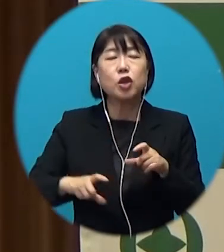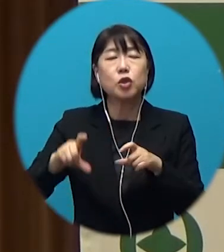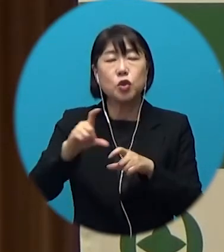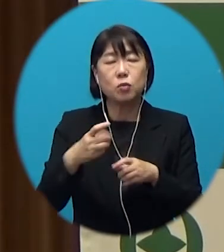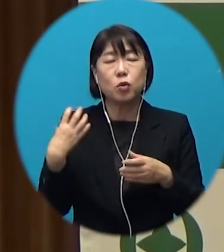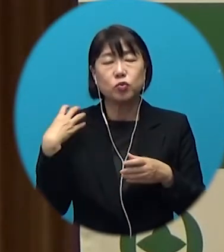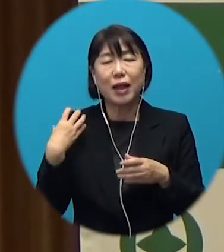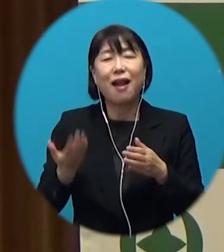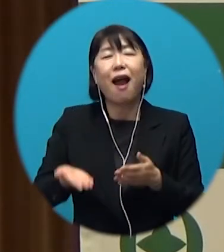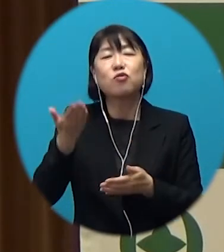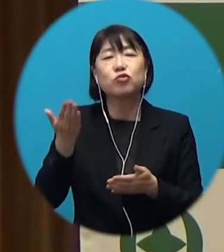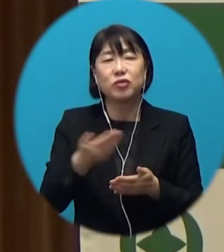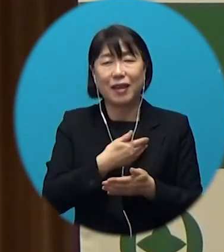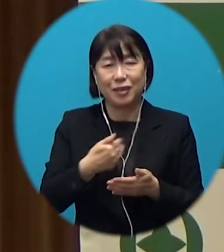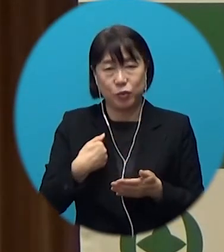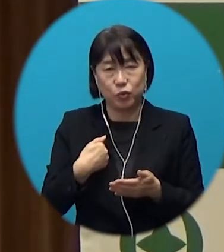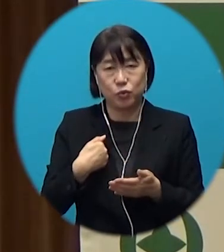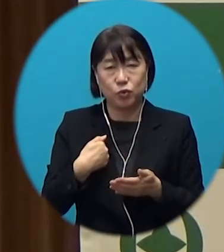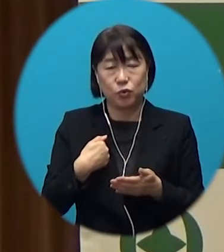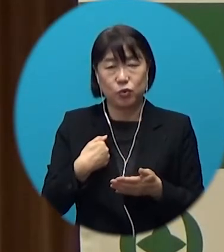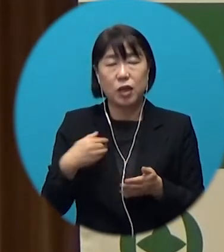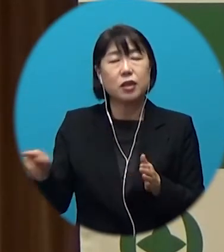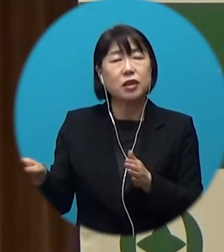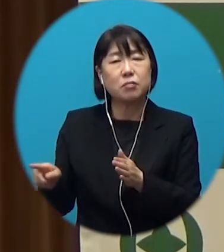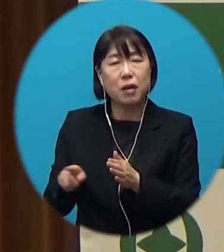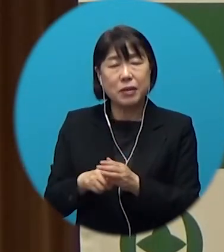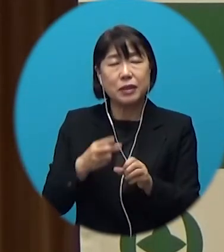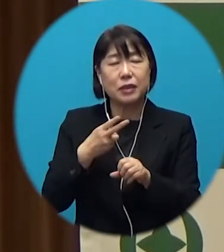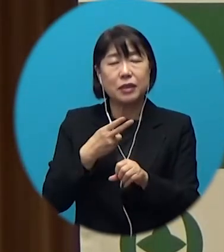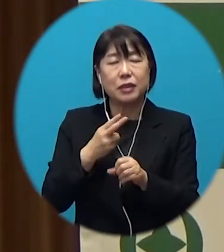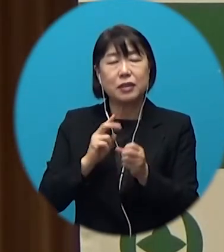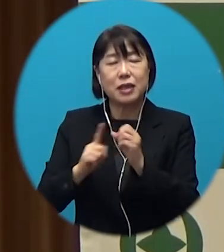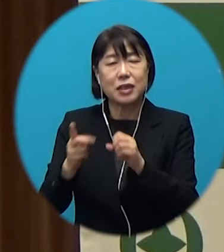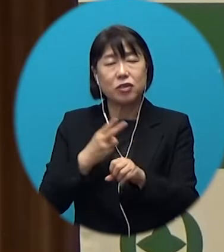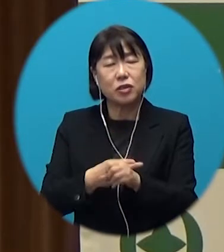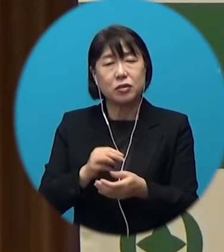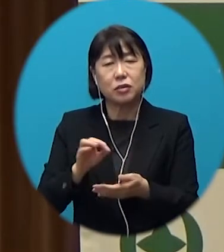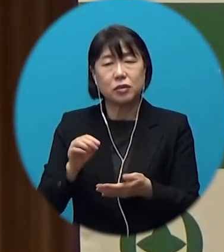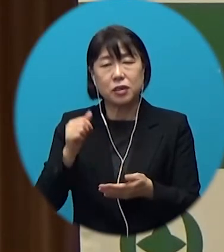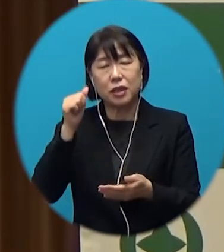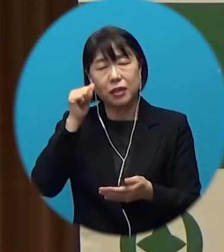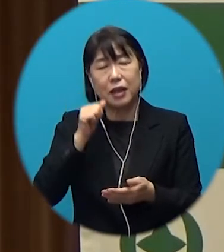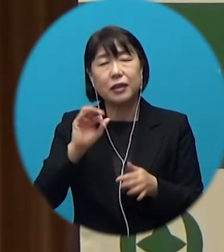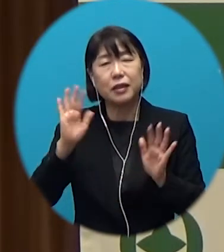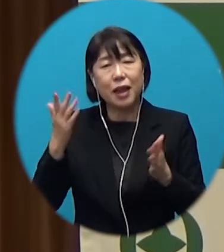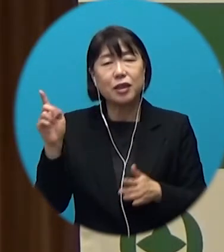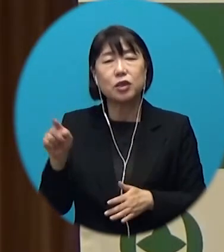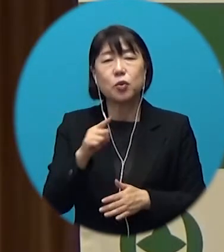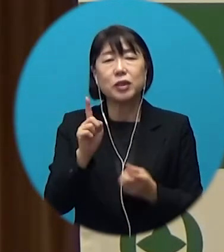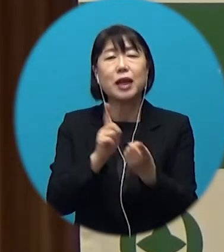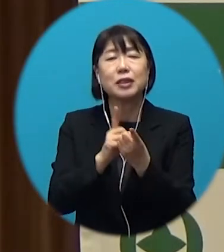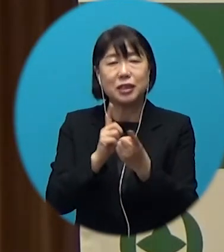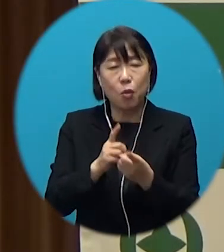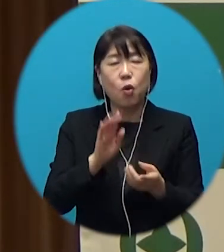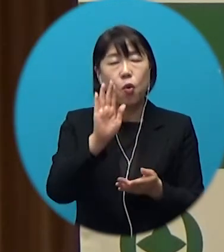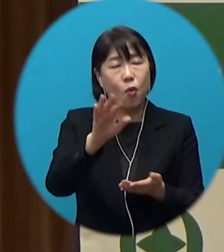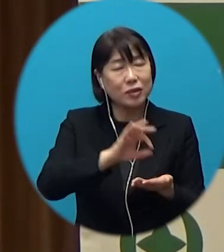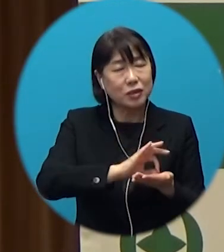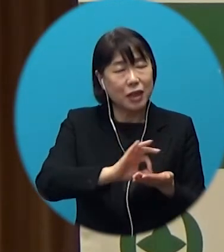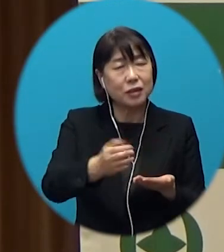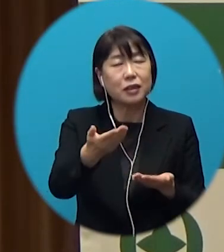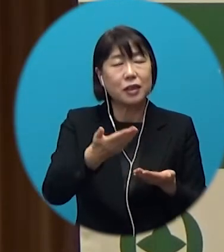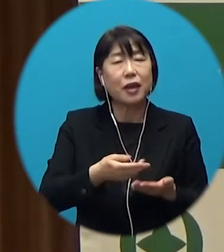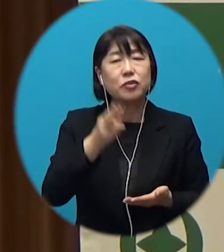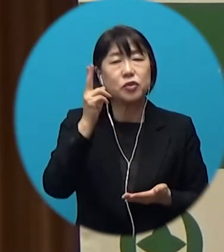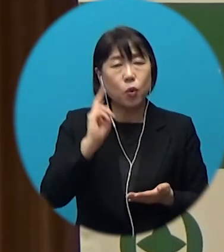ということをですね、やはりそのデジタル技術に馴染みのない方々にもですね、お伝えいただけるような取り組みというのはしっかりと